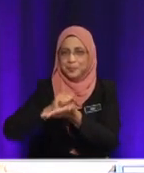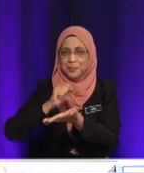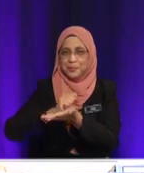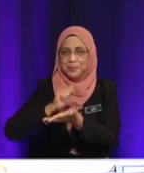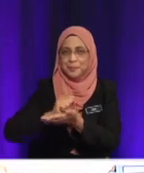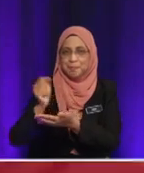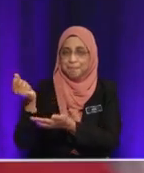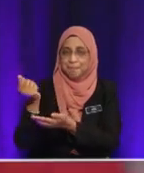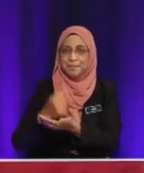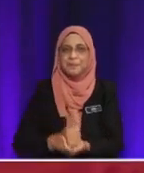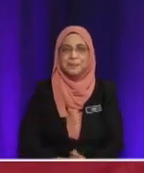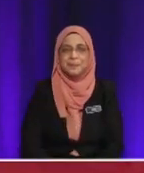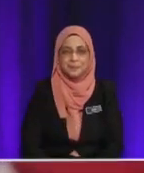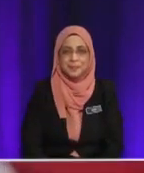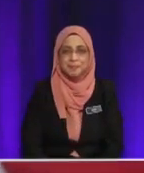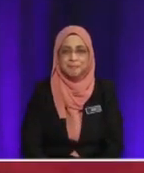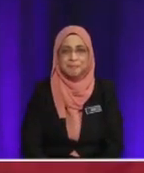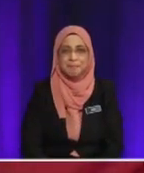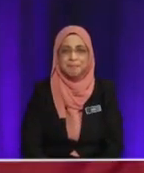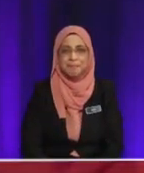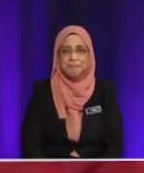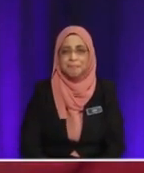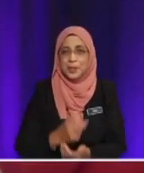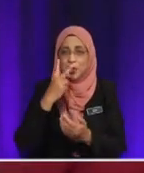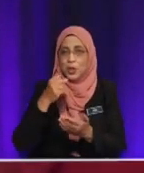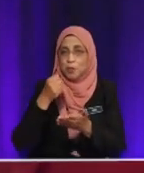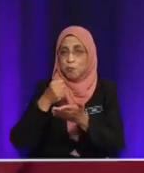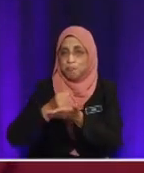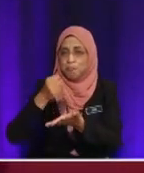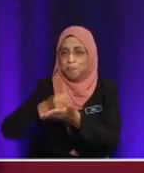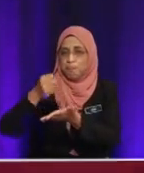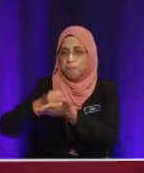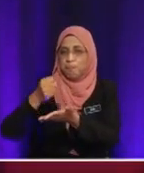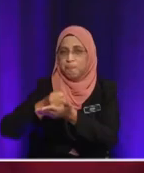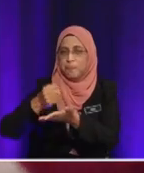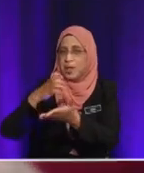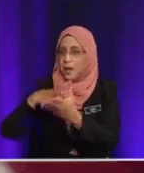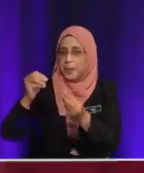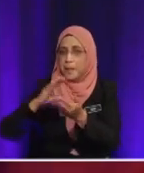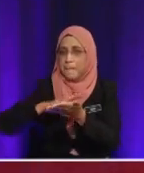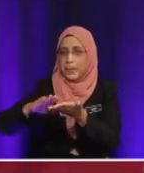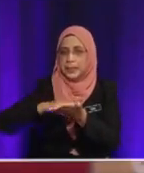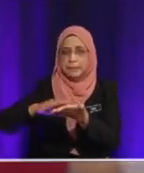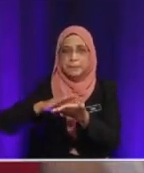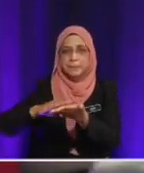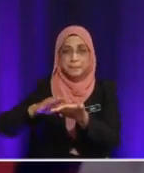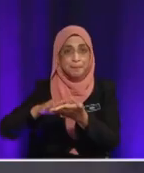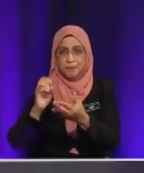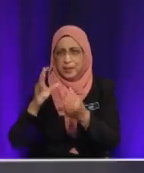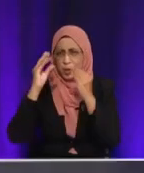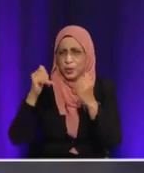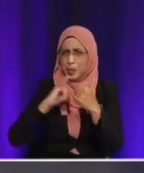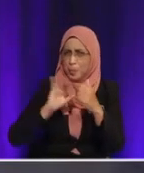Tumbuk-tumbuk bahagian-bahagian telapak kosong tu. Yang kosong tu kita tumbuk-tumbuk. Dan akhirnya kita bersihkan. Okey. Okey ke cikgu?